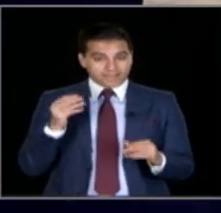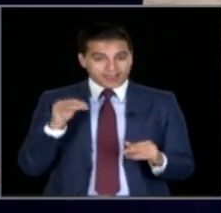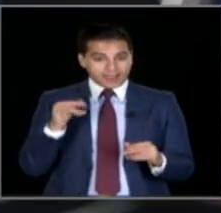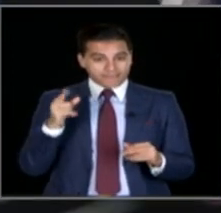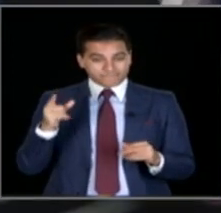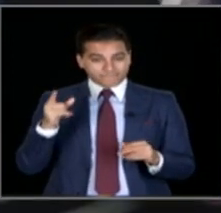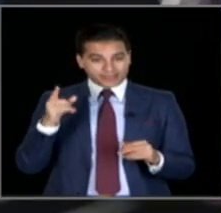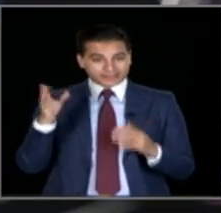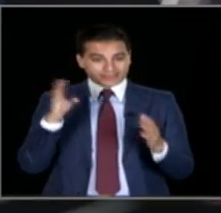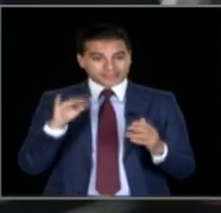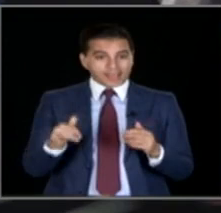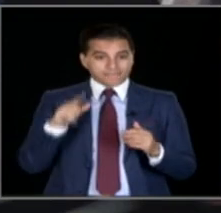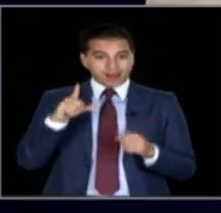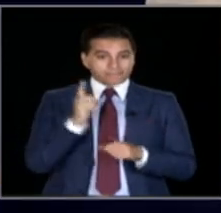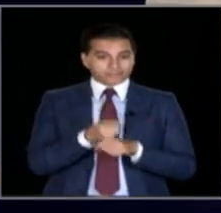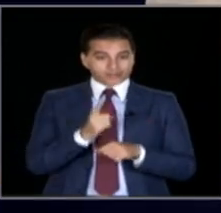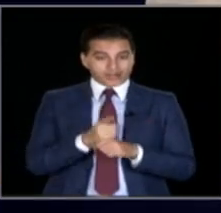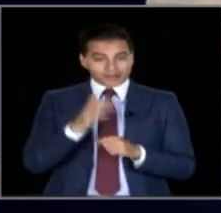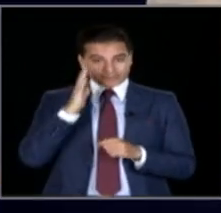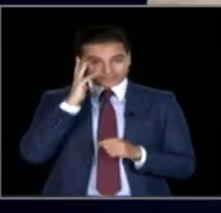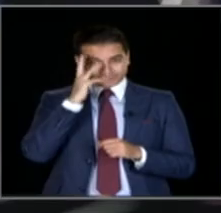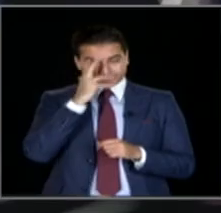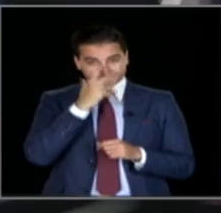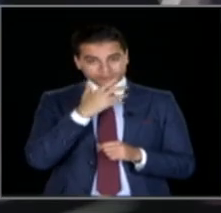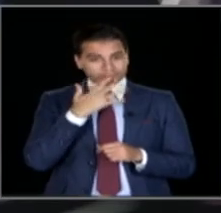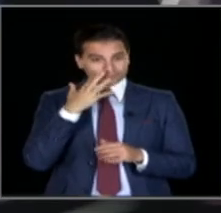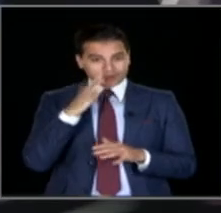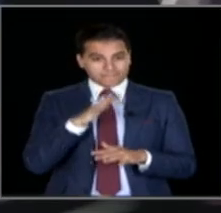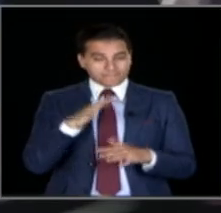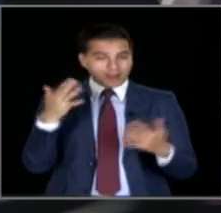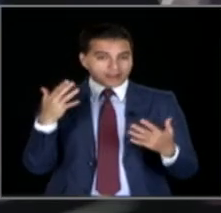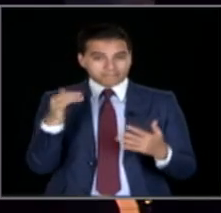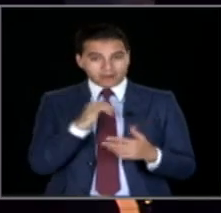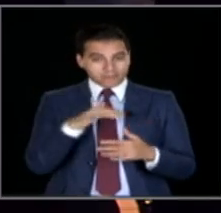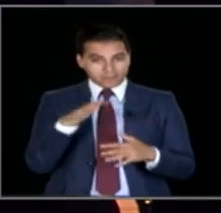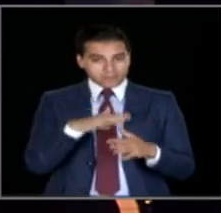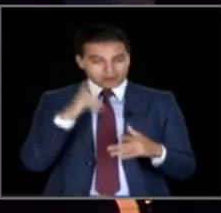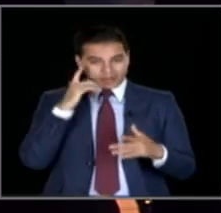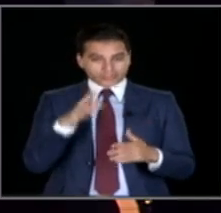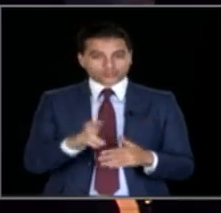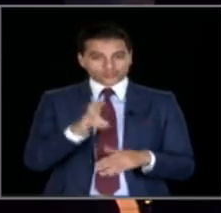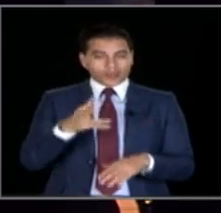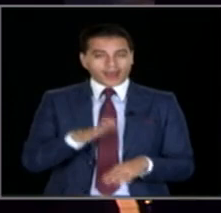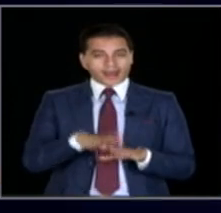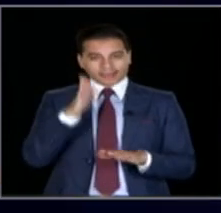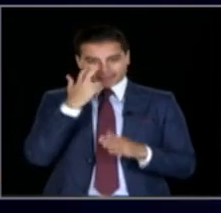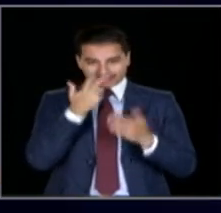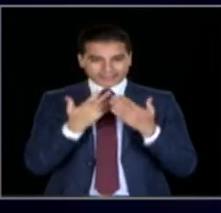ومحمد جمال جيمي المدير الفني الآن. فريق بيكاسو، عندكم سؤال في